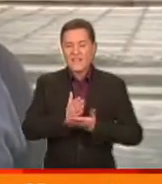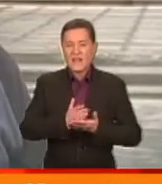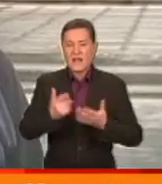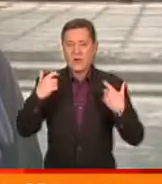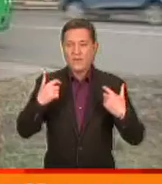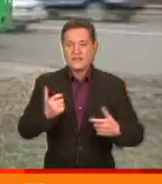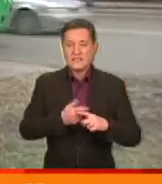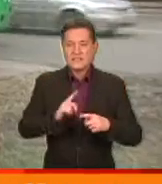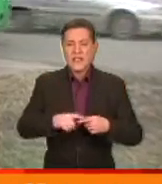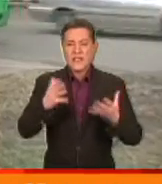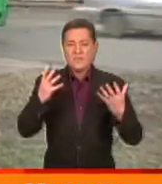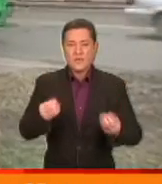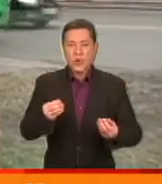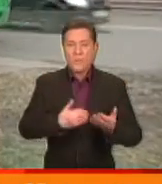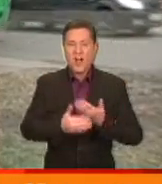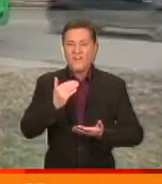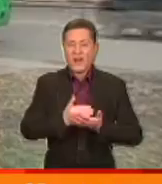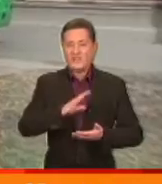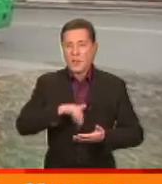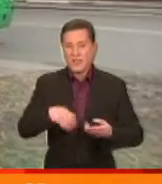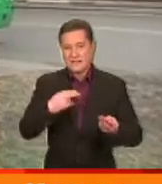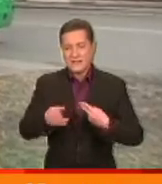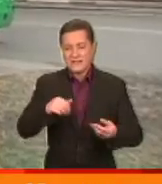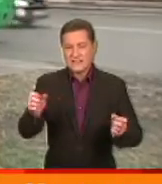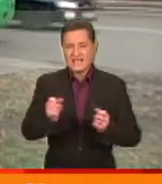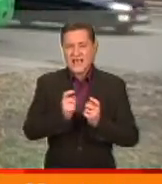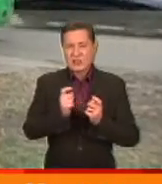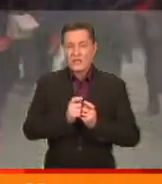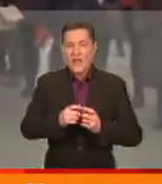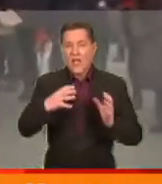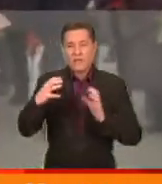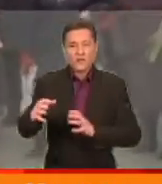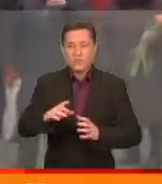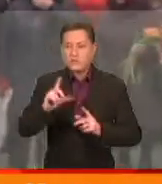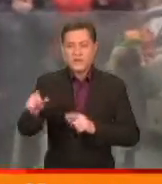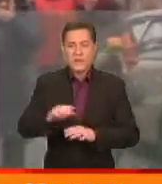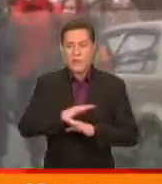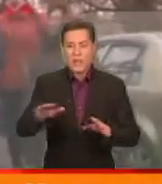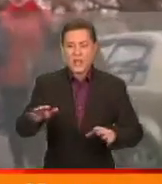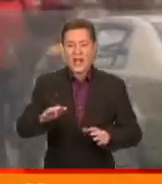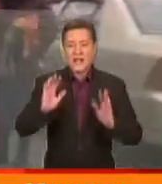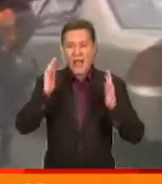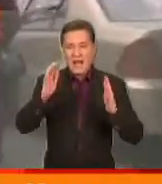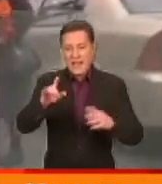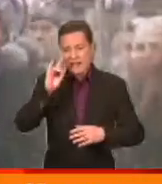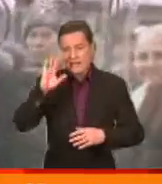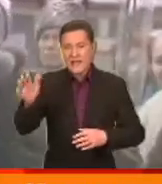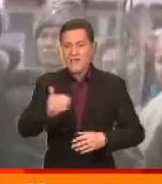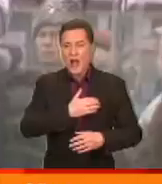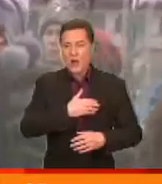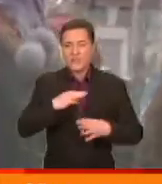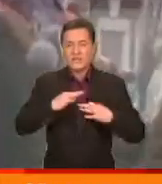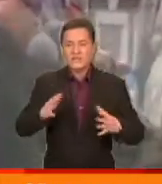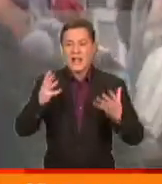з цим днем. Урешті, після з'ясувань, автобус нікуди не поїхав. Та Алеї Слави охочі відзначити День